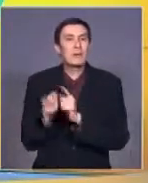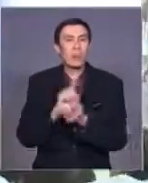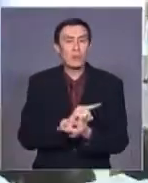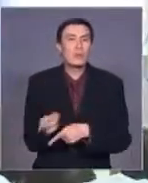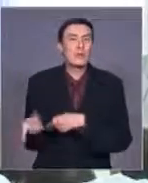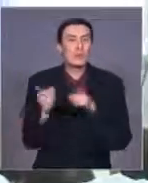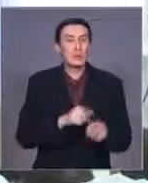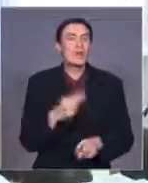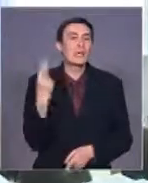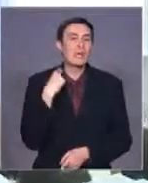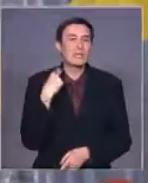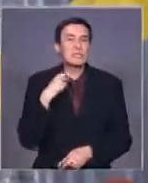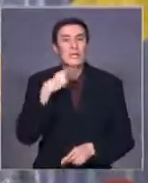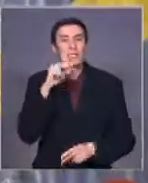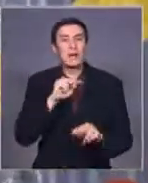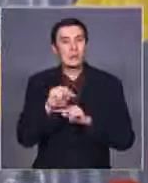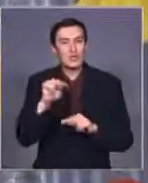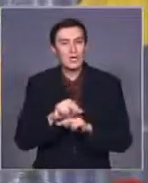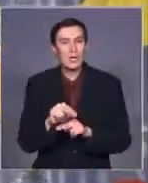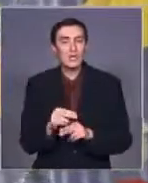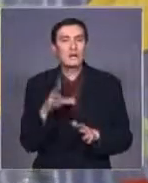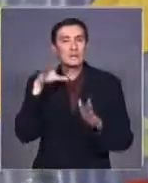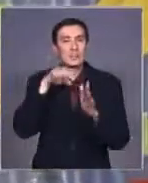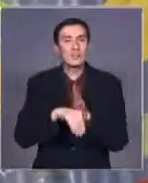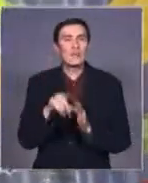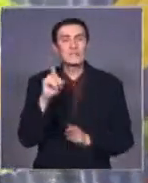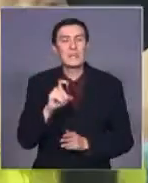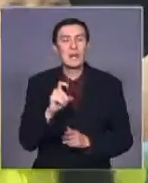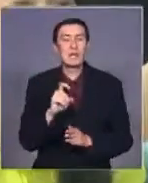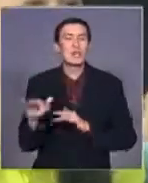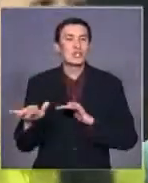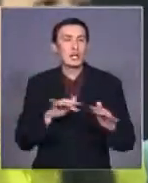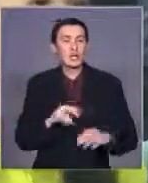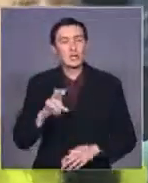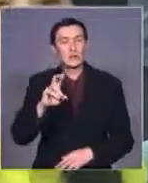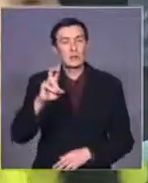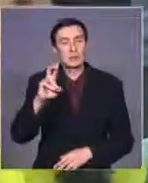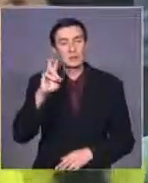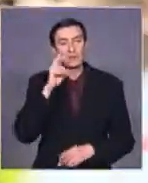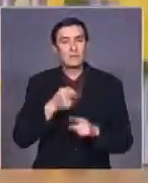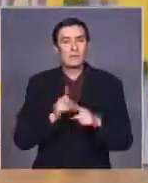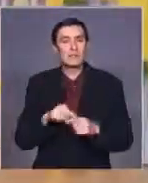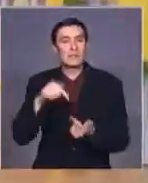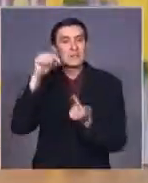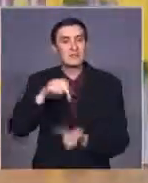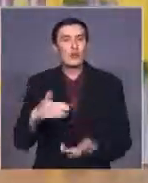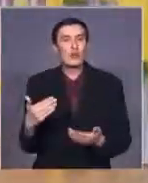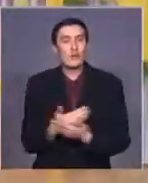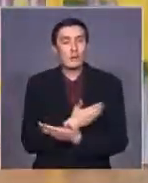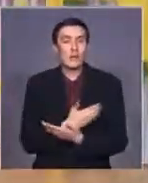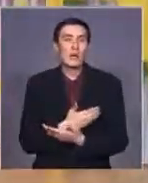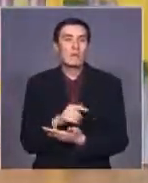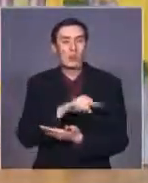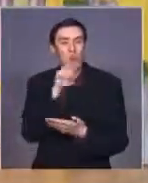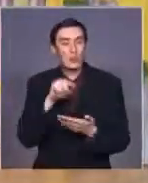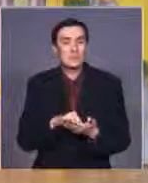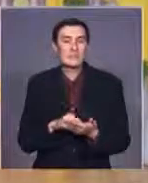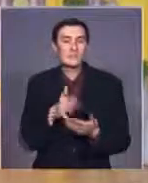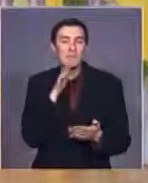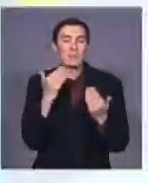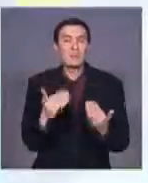язык обучения. Так обозначено в 100 шагах по реализации реформ главы государства. Для соответствия новым вызовам